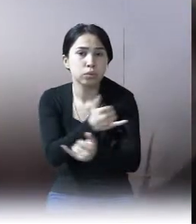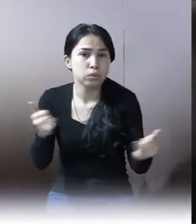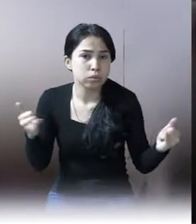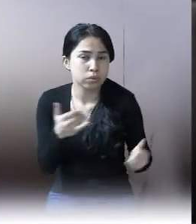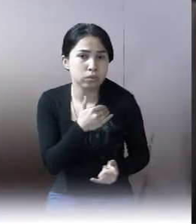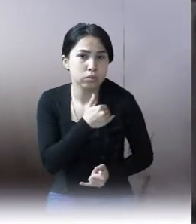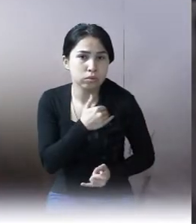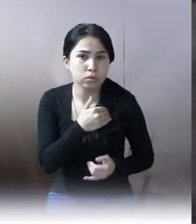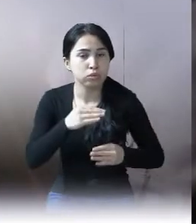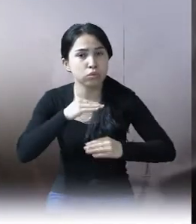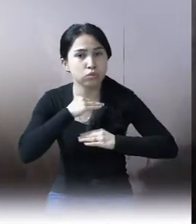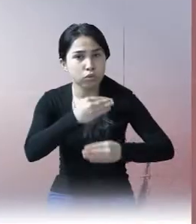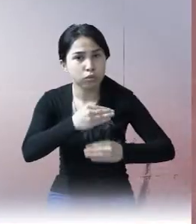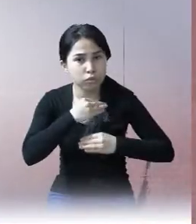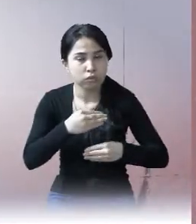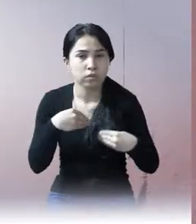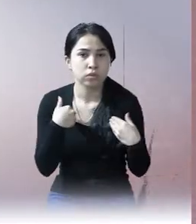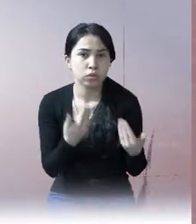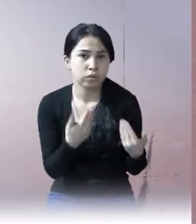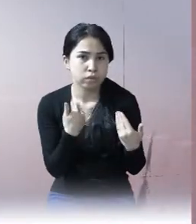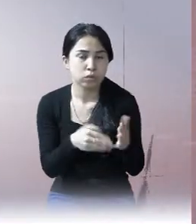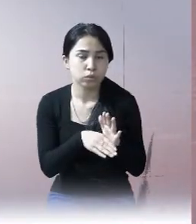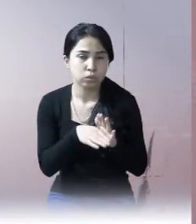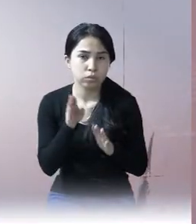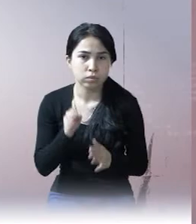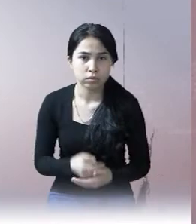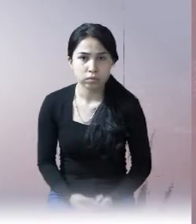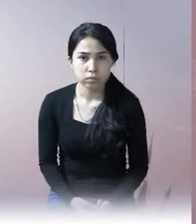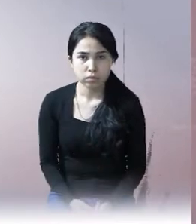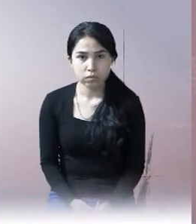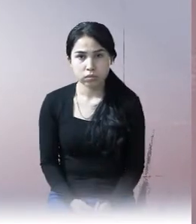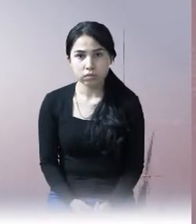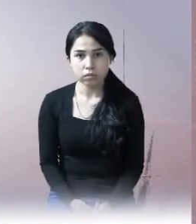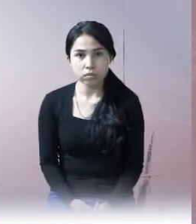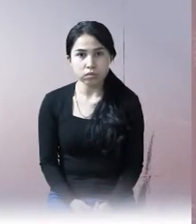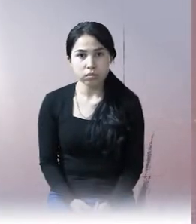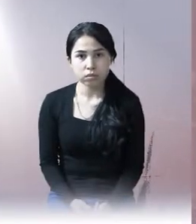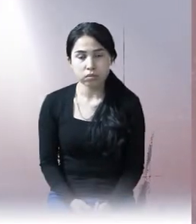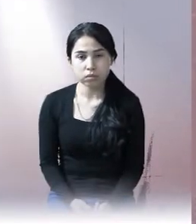алынып, тұрғындарға кеңес берілмек. Аят Асқарбекұлы, Азат Байтемір, Ұлжан Таласқызы, Жет-Жет Ньюс.